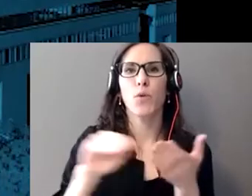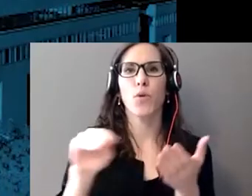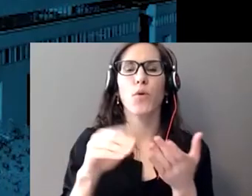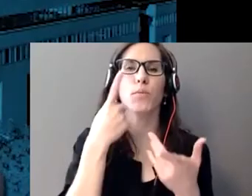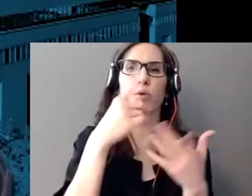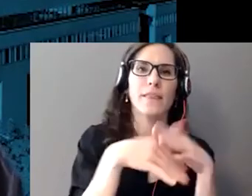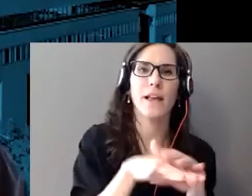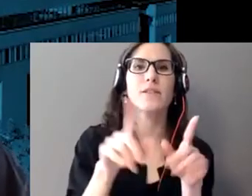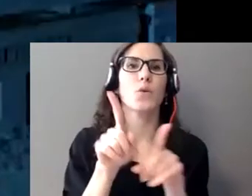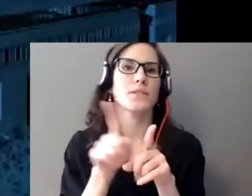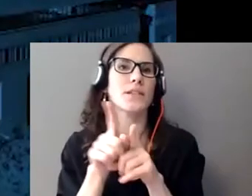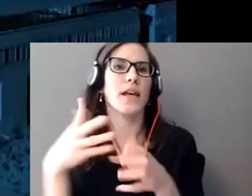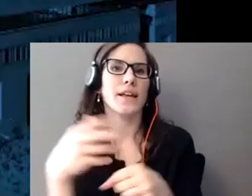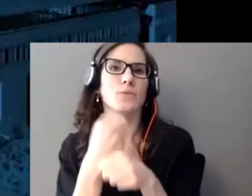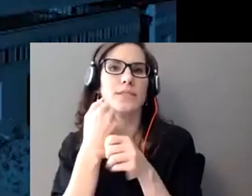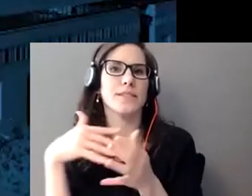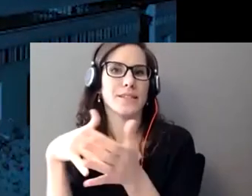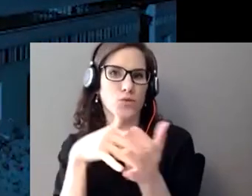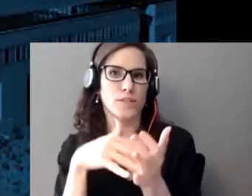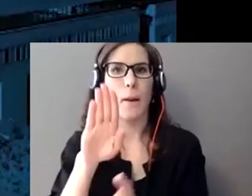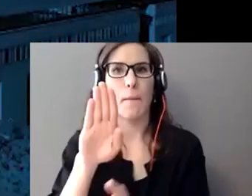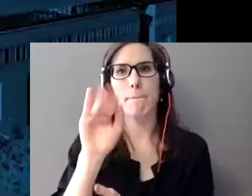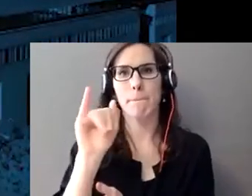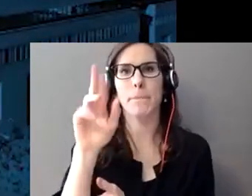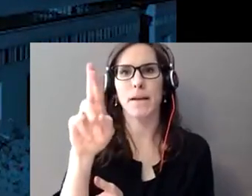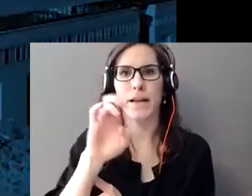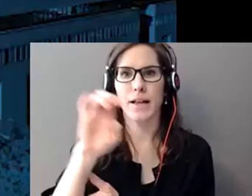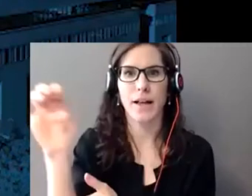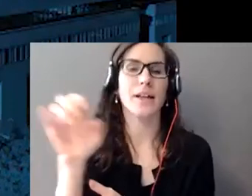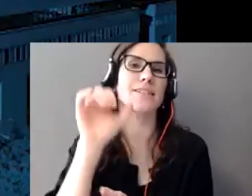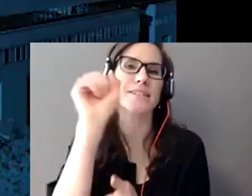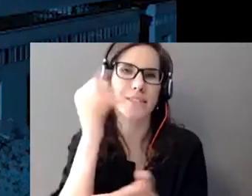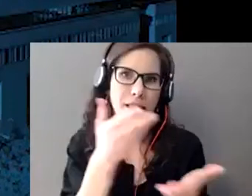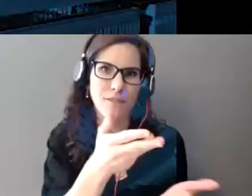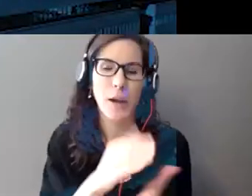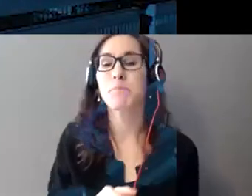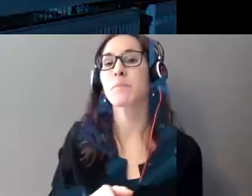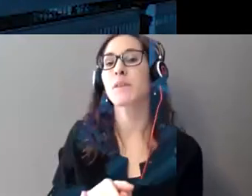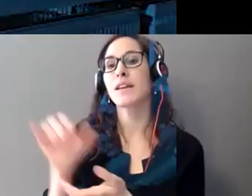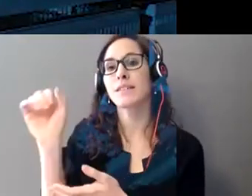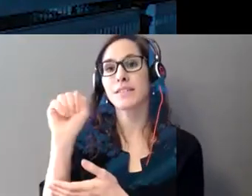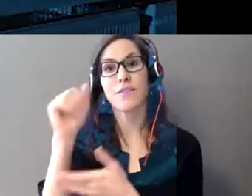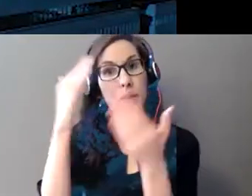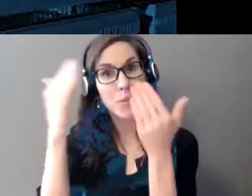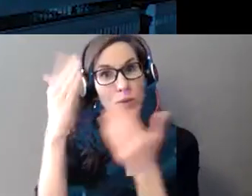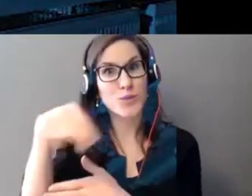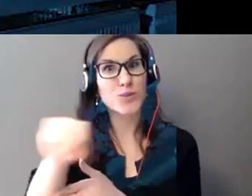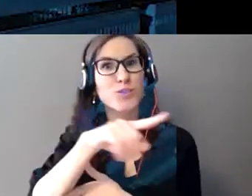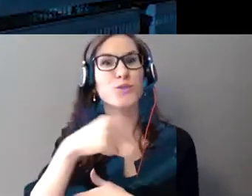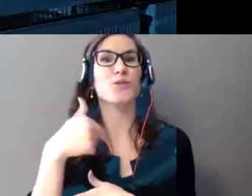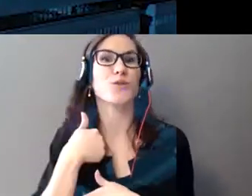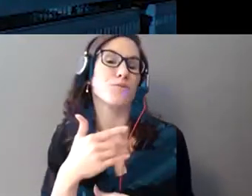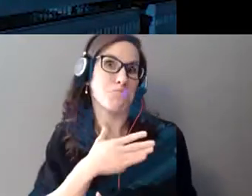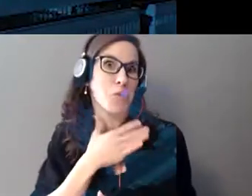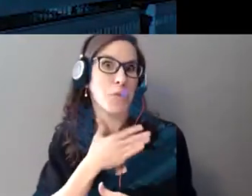à ton tour bonjour merci tout le monde c'est un plaisir de vous entendre Sylvain Lemay on va essayer de répondre à des questions de vous